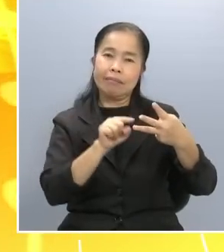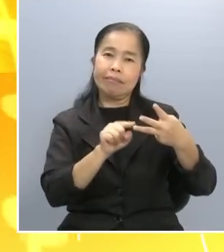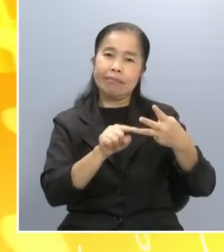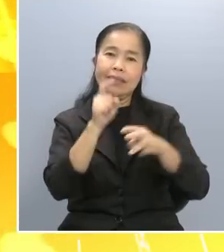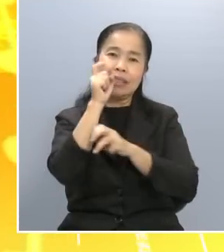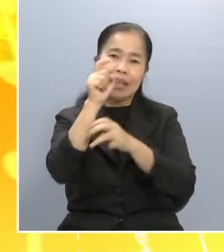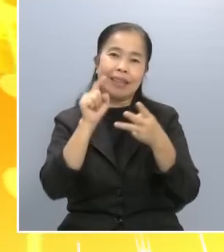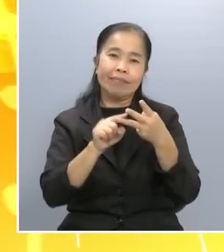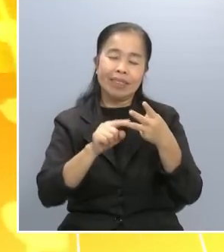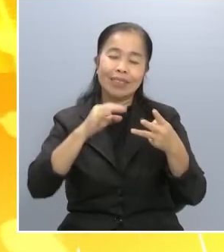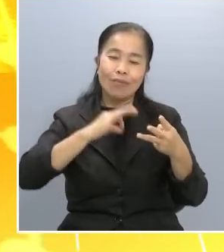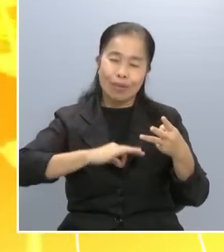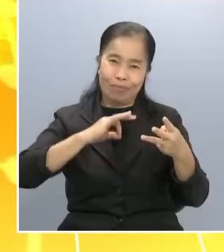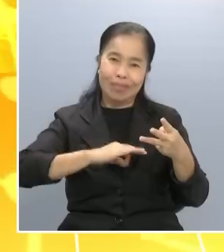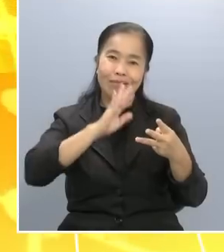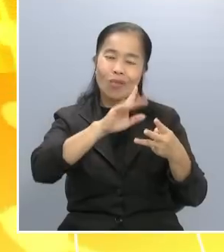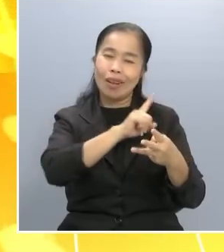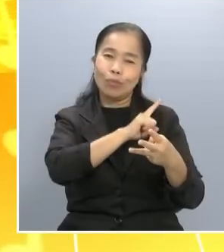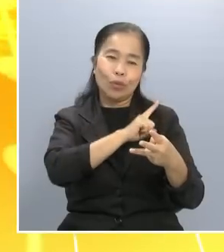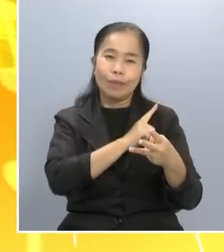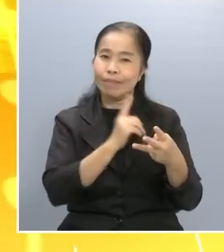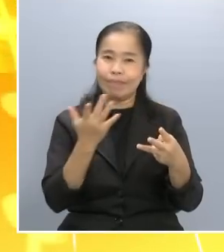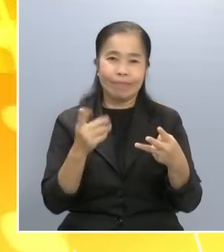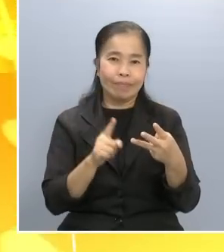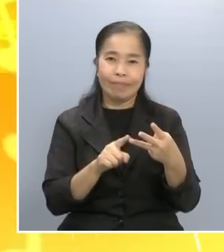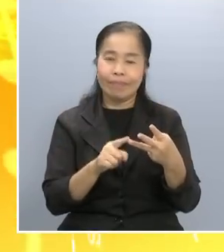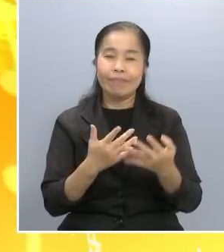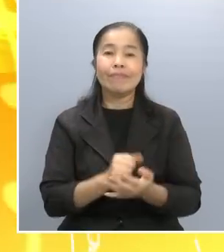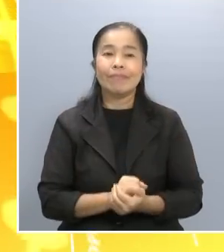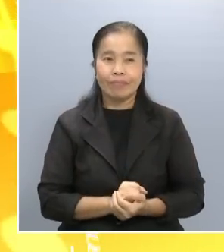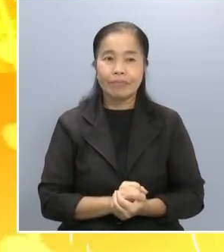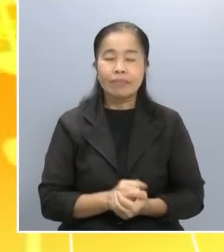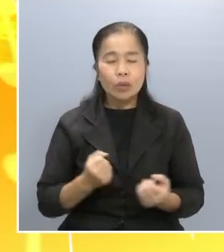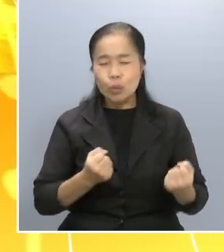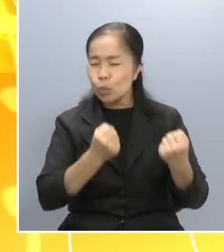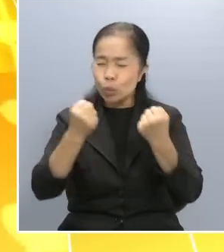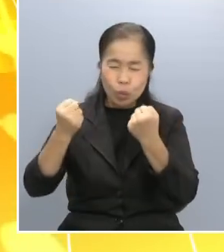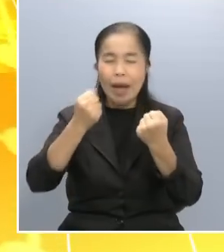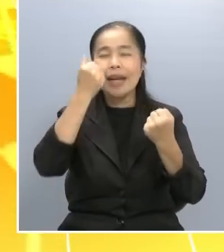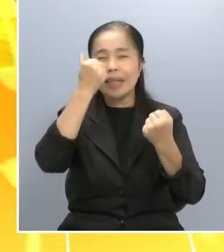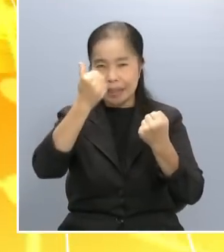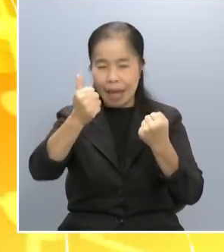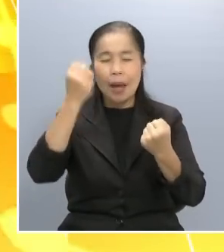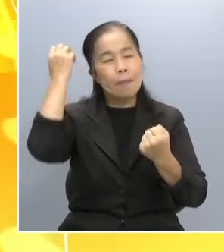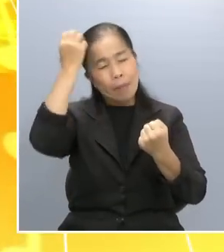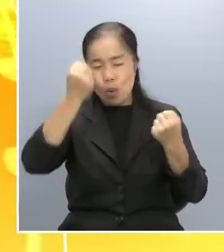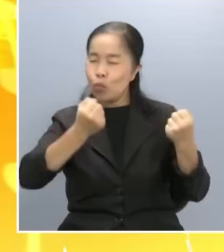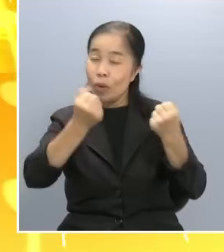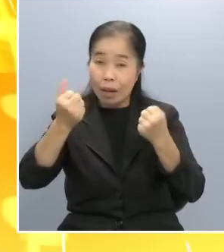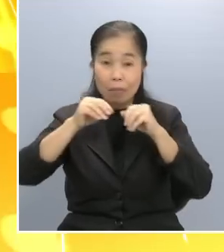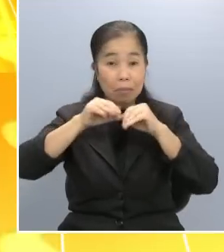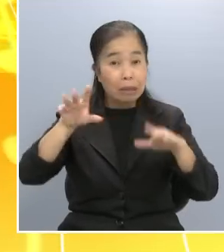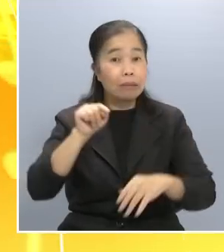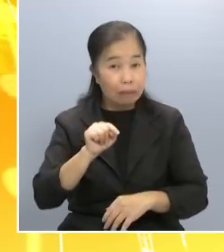เกี่ยวกับจิตสำนึกคือถ้าสามารถจะขับรถไปไหนมาไหนก็ได้เมาสุราแล้วเผยแพร่กันแบบนี้